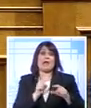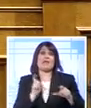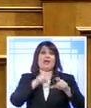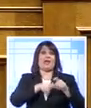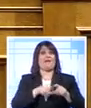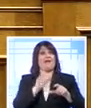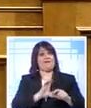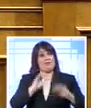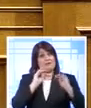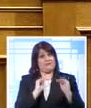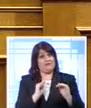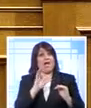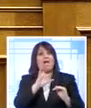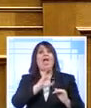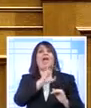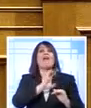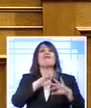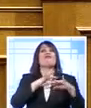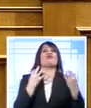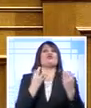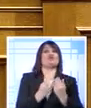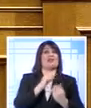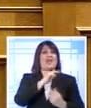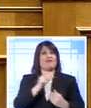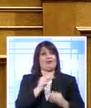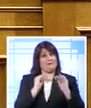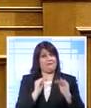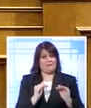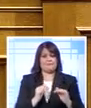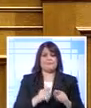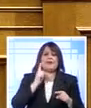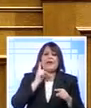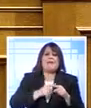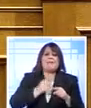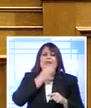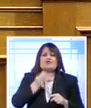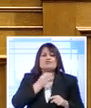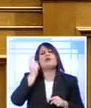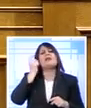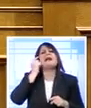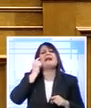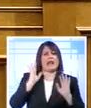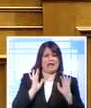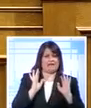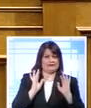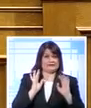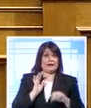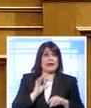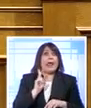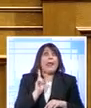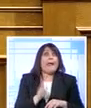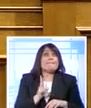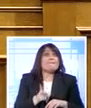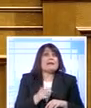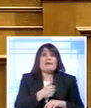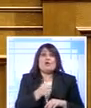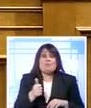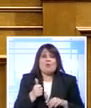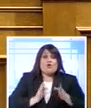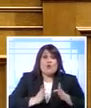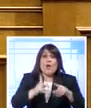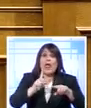Ευρώ. Εγώ θα σας το πω όσο πιο απλά μπορώ για να το καταλάβετε. Η μόνη απειλή για την πορεία